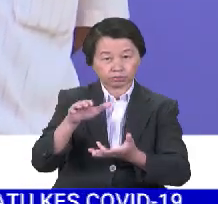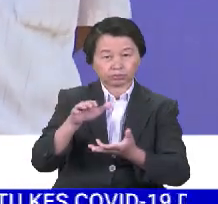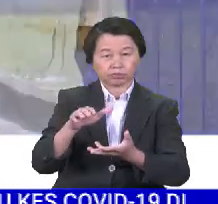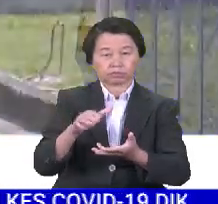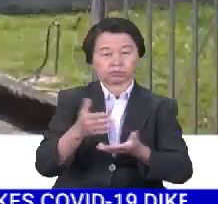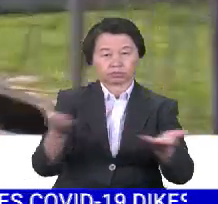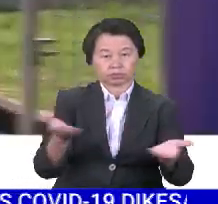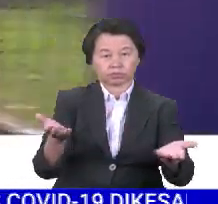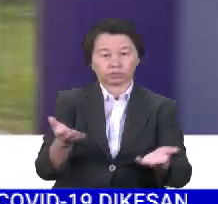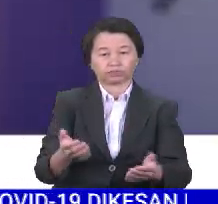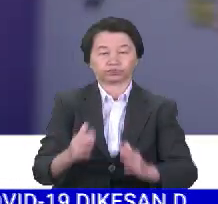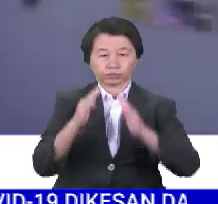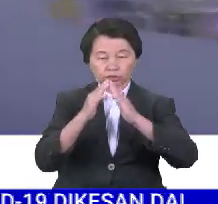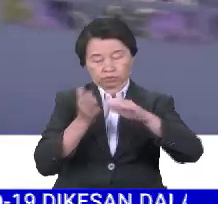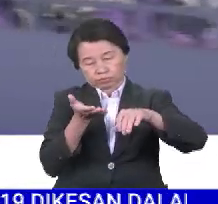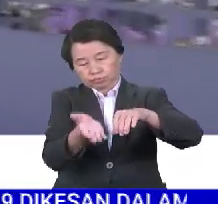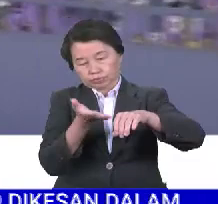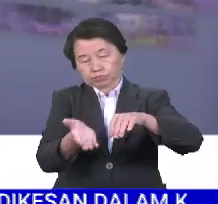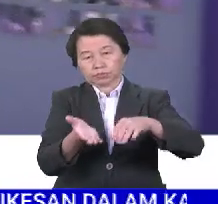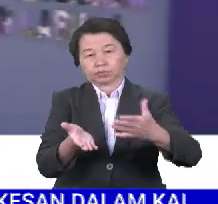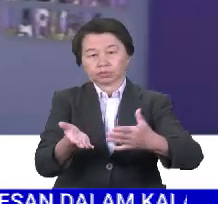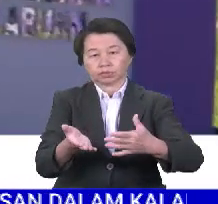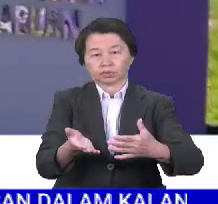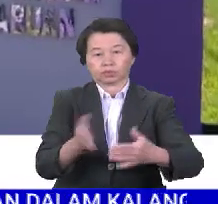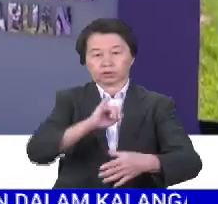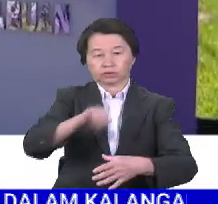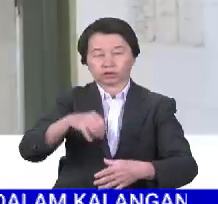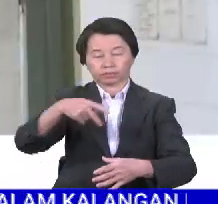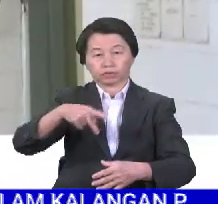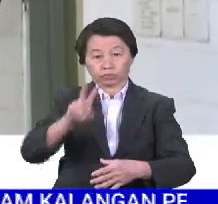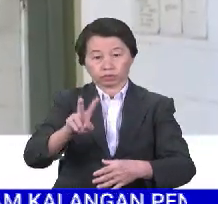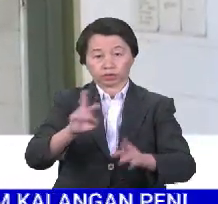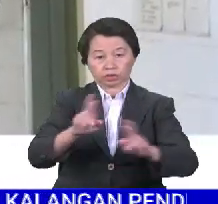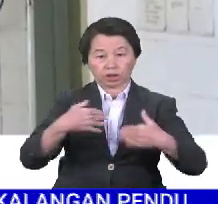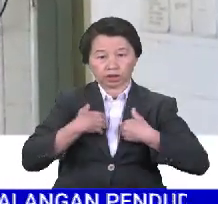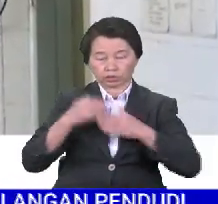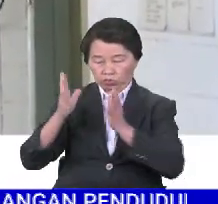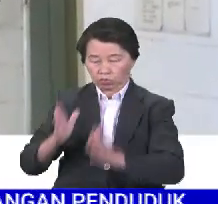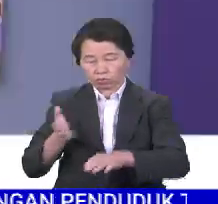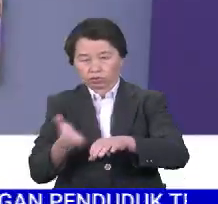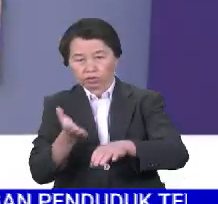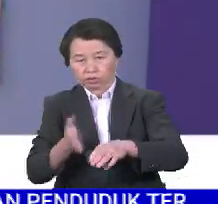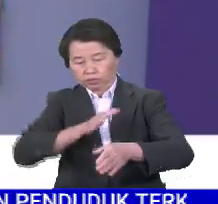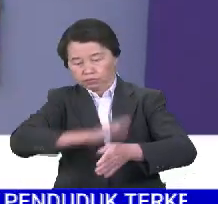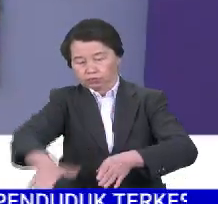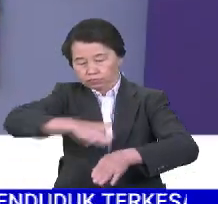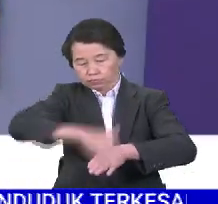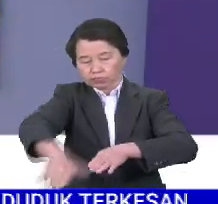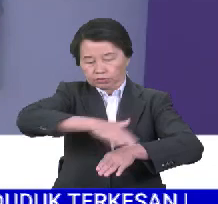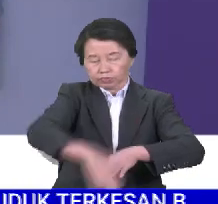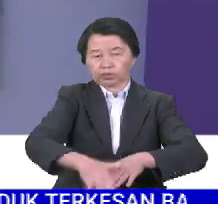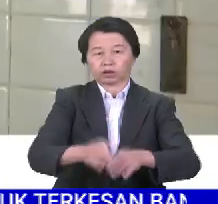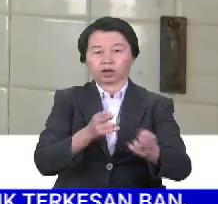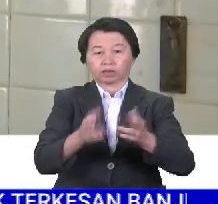ternakan. Di rumah sembelih ruminan Labuan, pihak JPV menyediakan jurusembelih dan melapa. Menurut pengurus